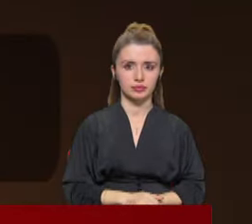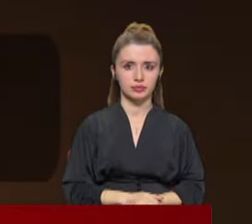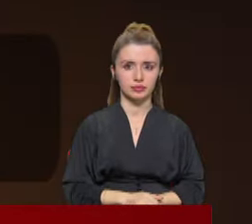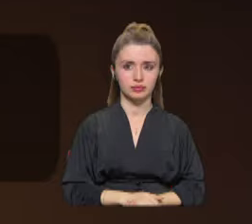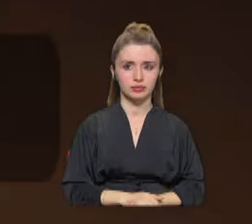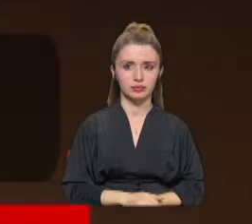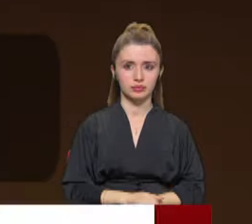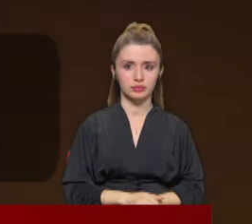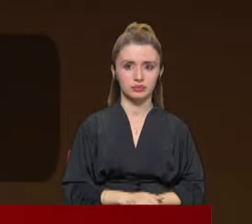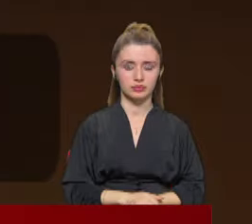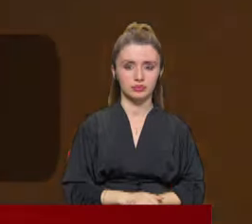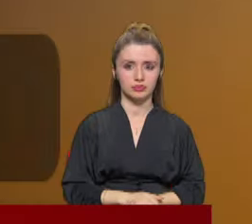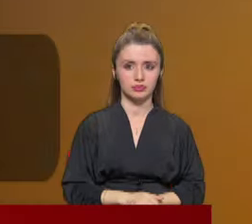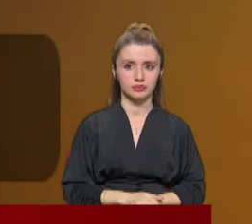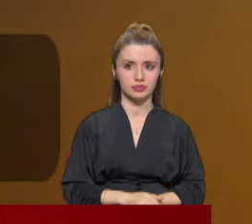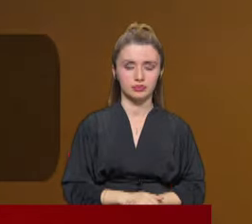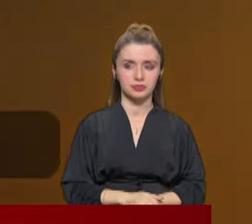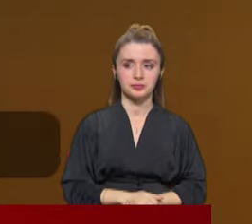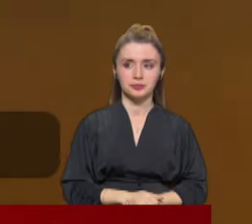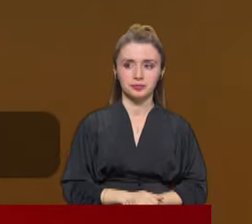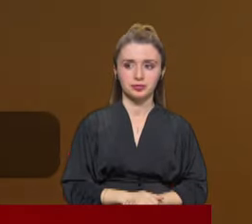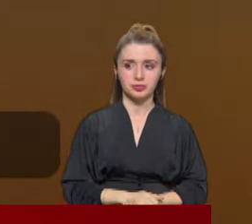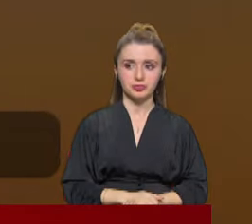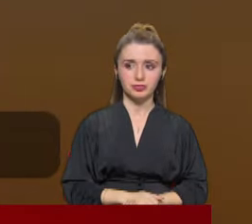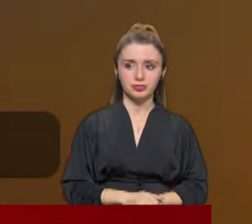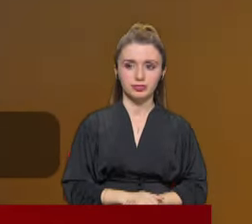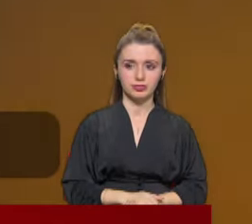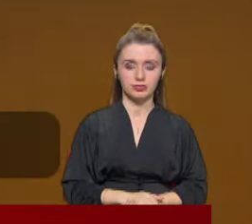Yüzümü çok sürttüm. Bir yüzüme baksana. Niye de